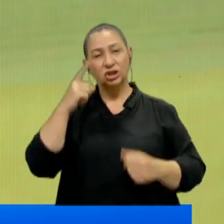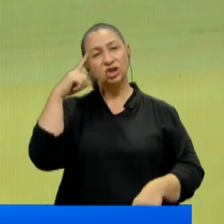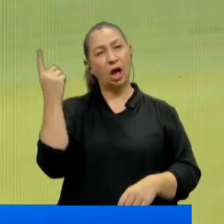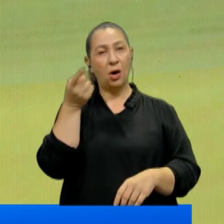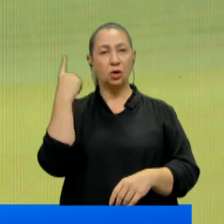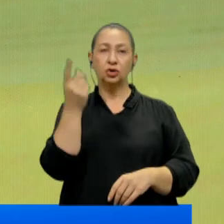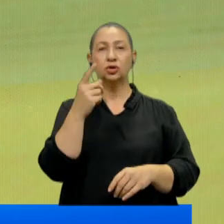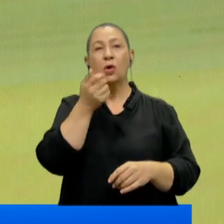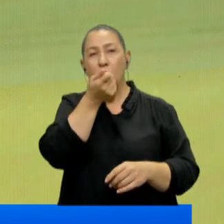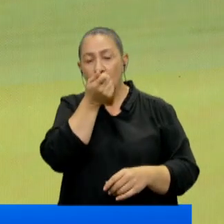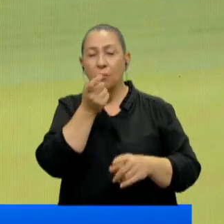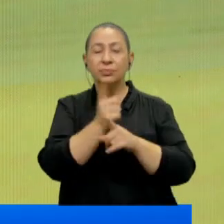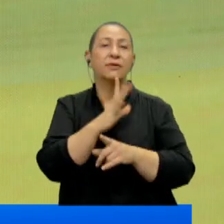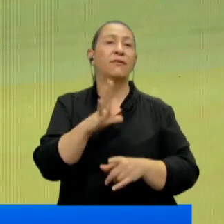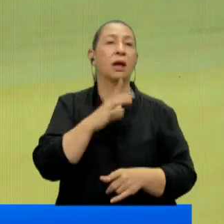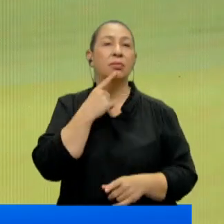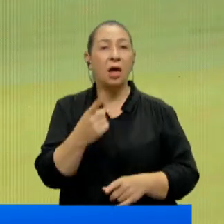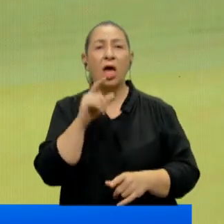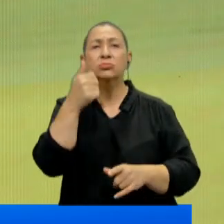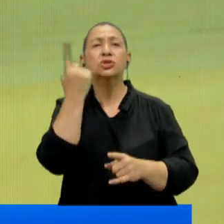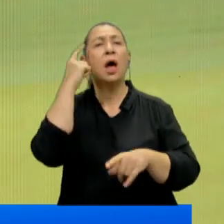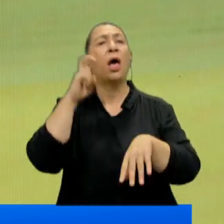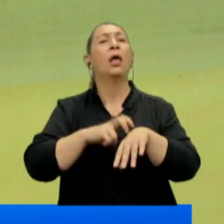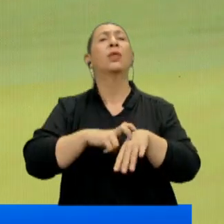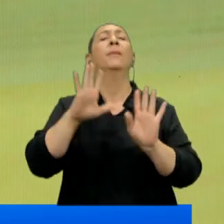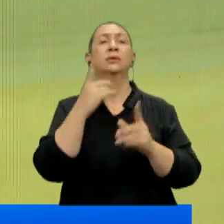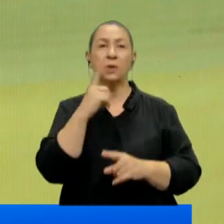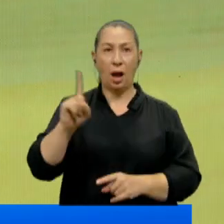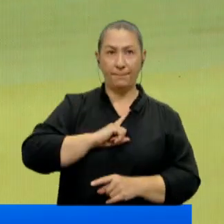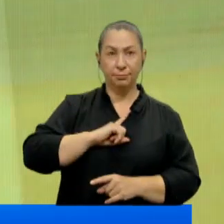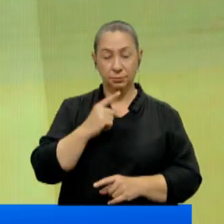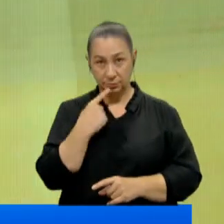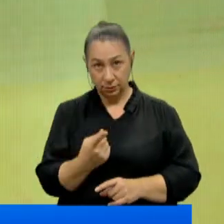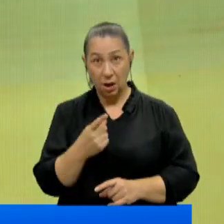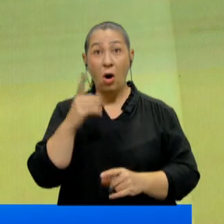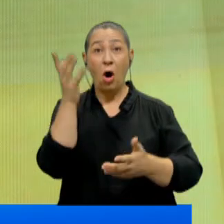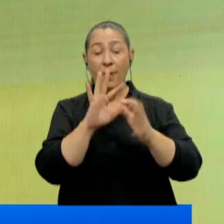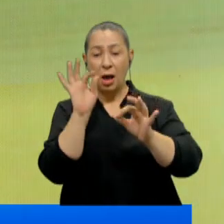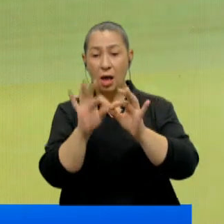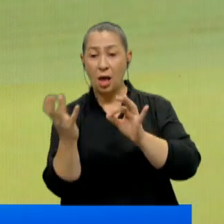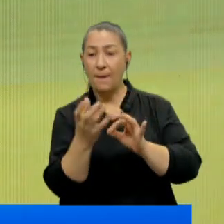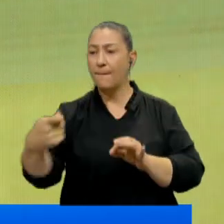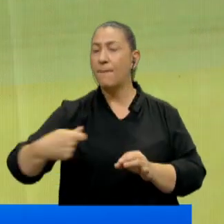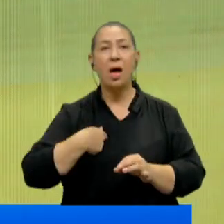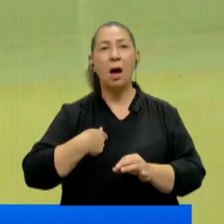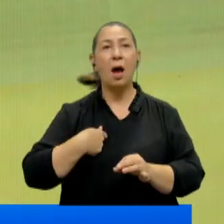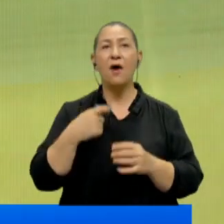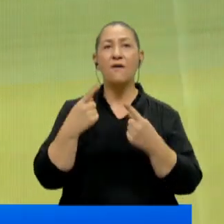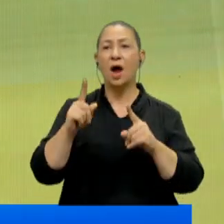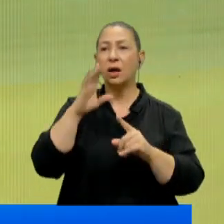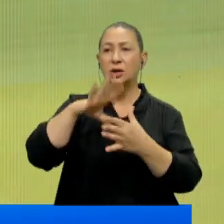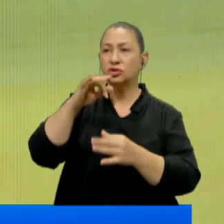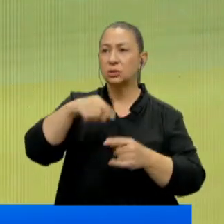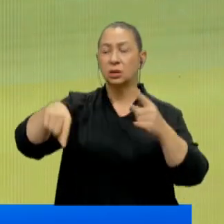ve madde bağımlısı olduğunu ve hiçbir şey hatırlamadığını söylediği talimat verdi. Ormanı yaktıran ve para verenler farklı